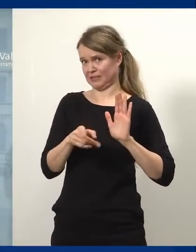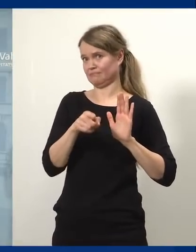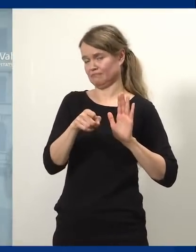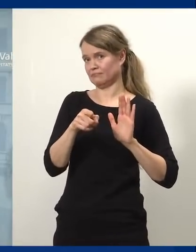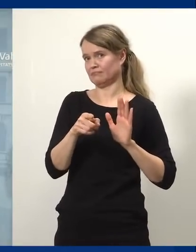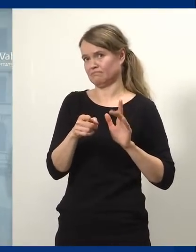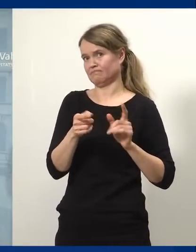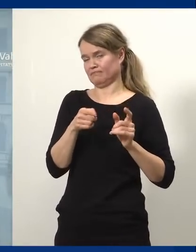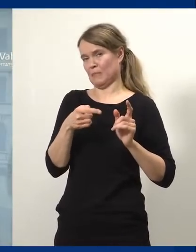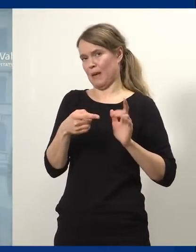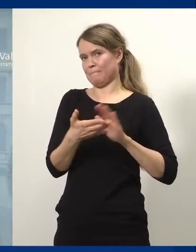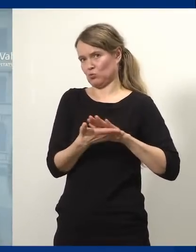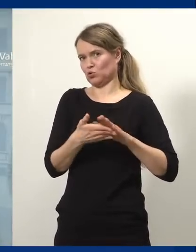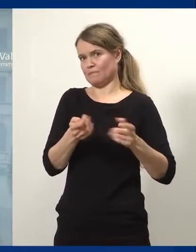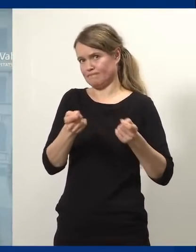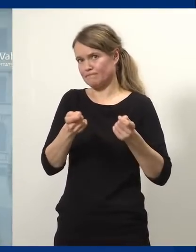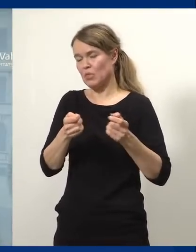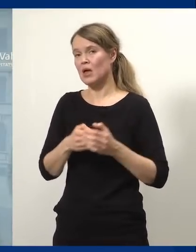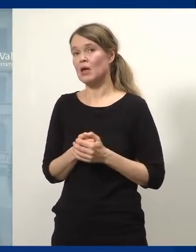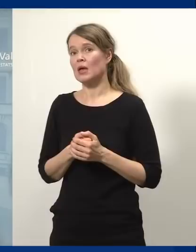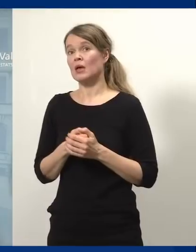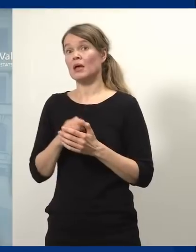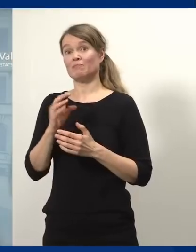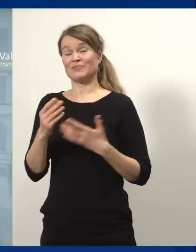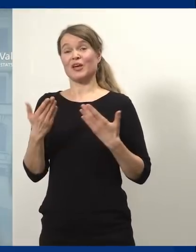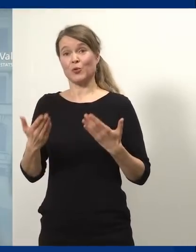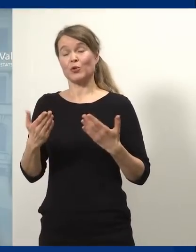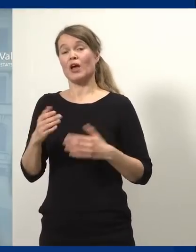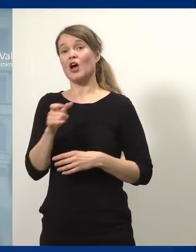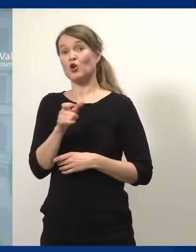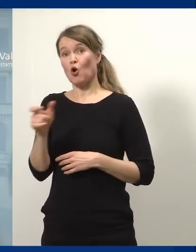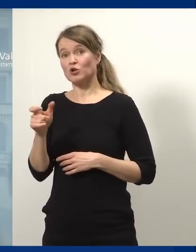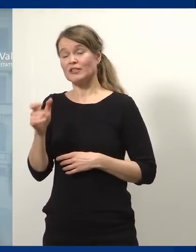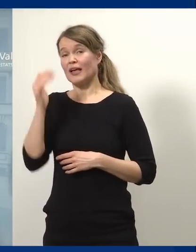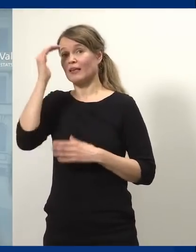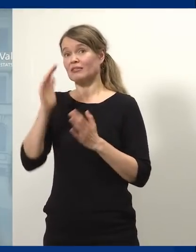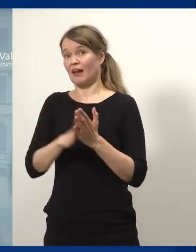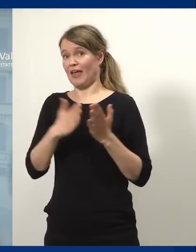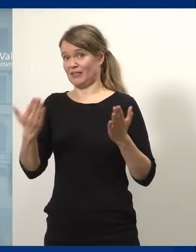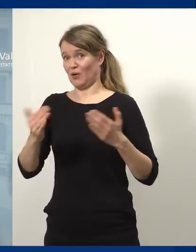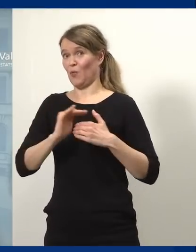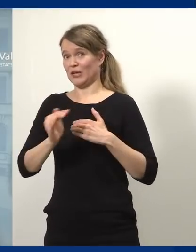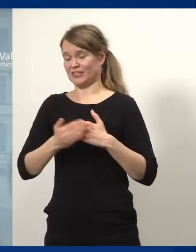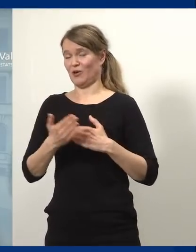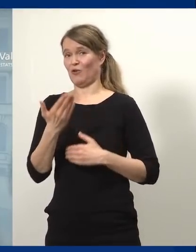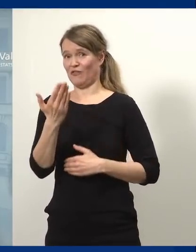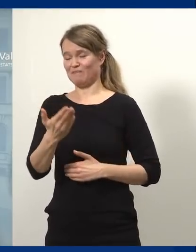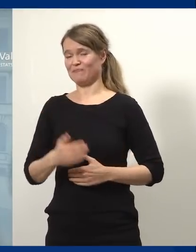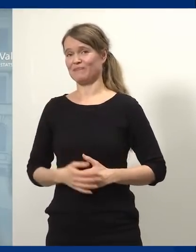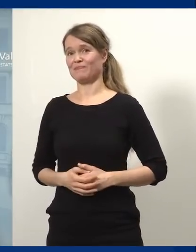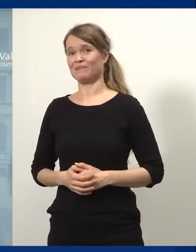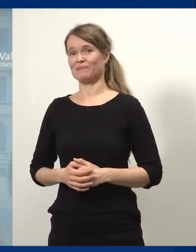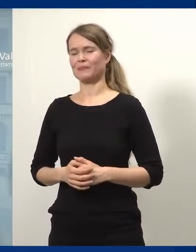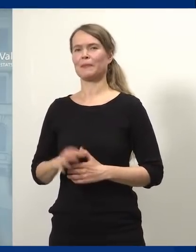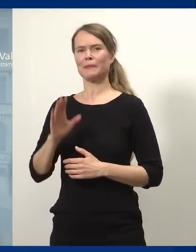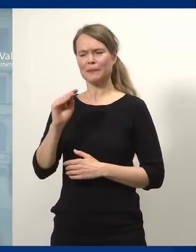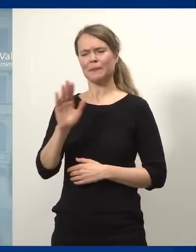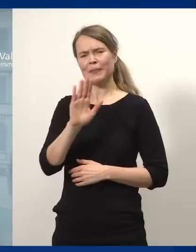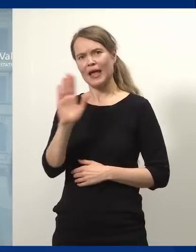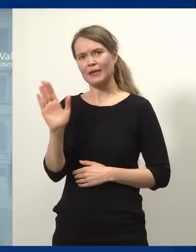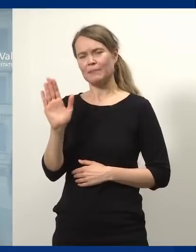Kiitoksia. Ja nyt sitten uudestaan Hanna Grosteen Iltalehti yritetään. Ole hyvä. No niin, hei.